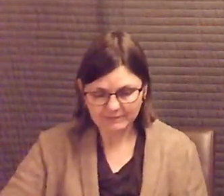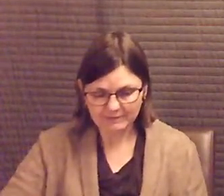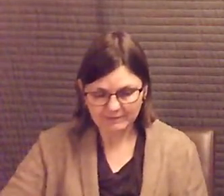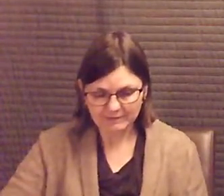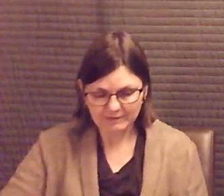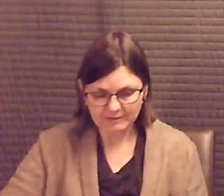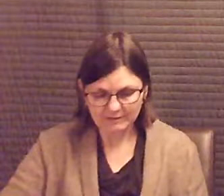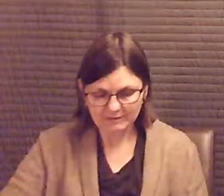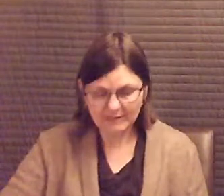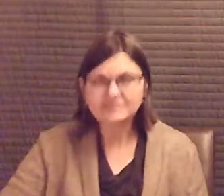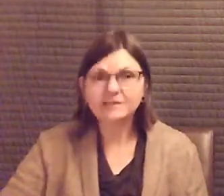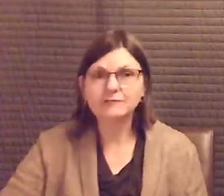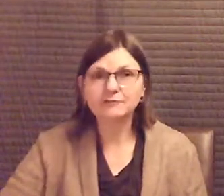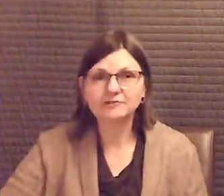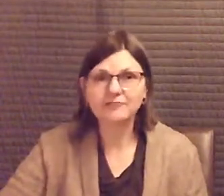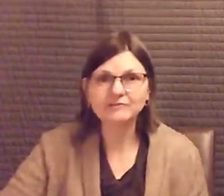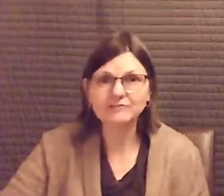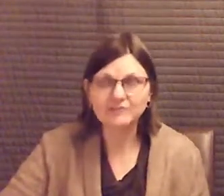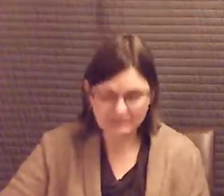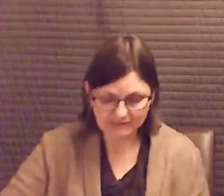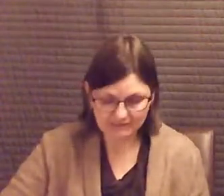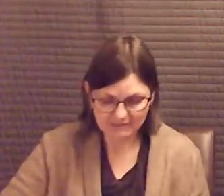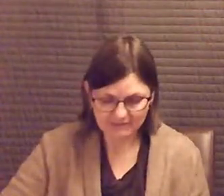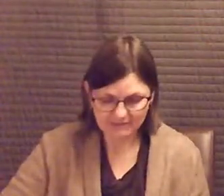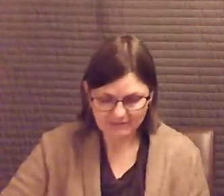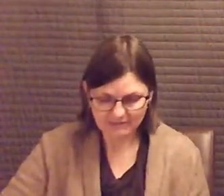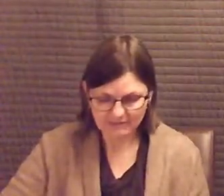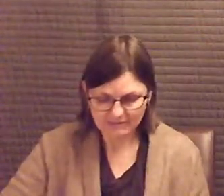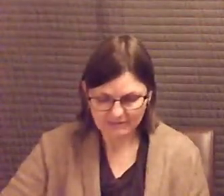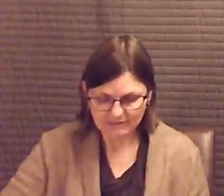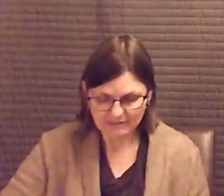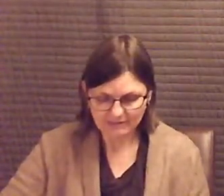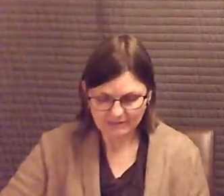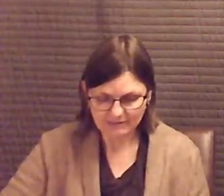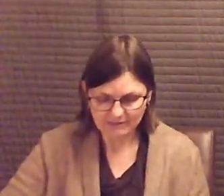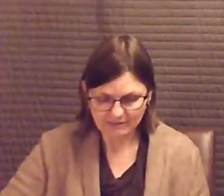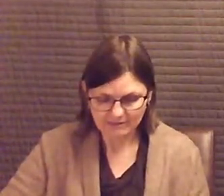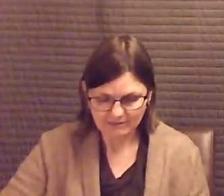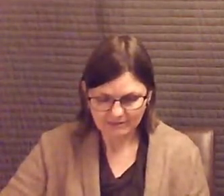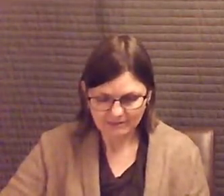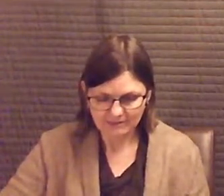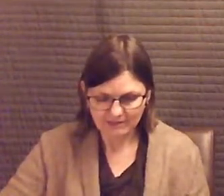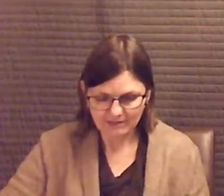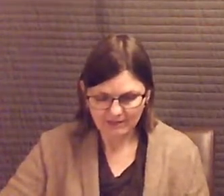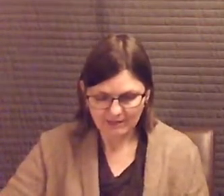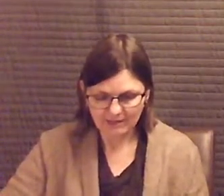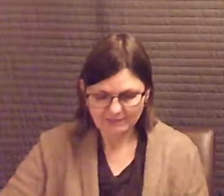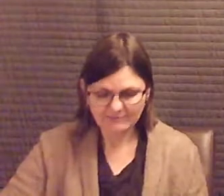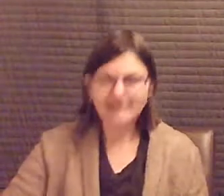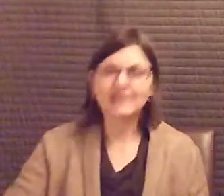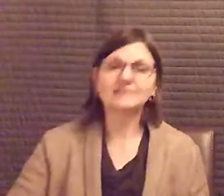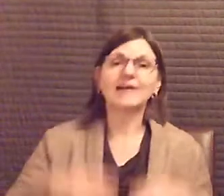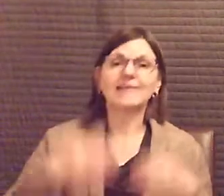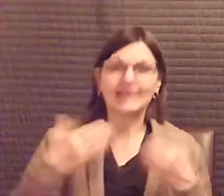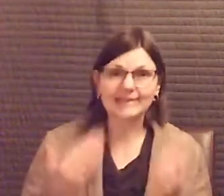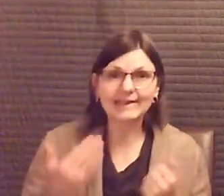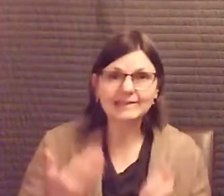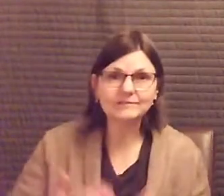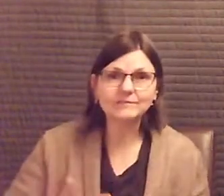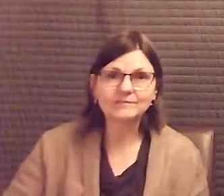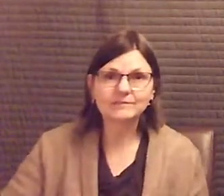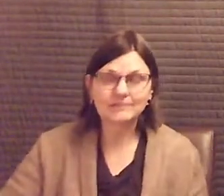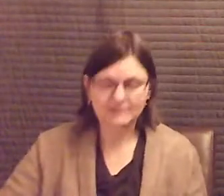te rusten in die 5 het laatste deel van vers 25 kwam doe je knowledge mijn op de trots en de waarheid gaan